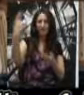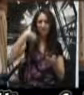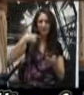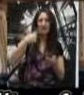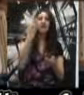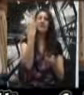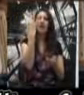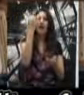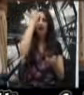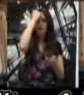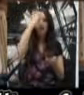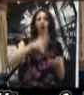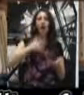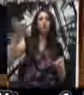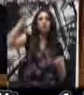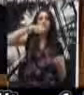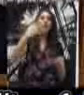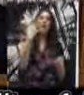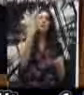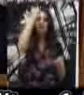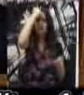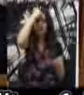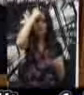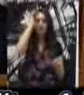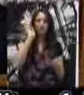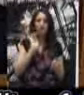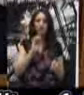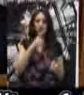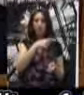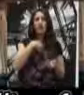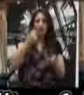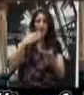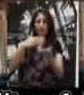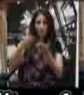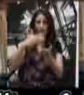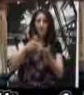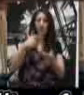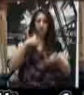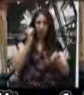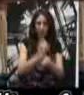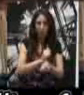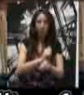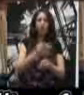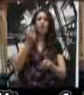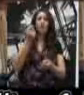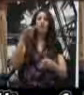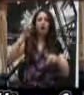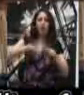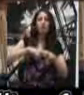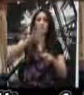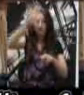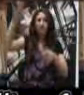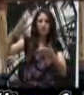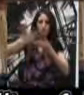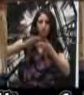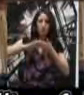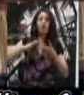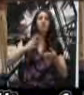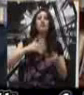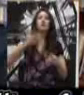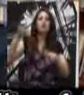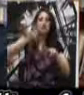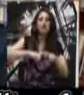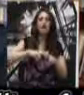3000 جنيه، طالبهم 5. كل ده غير اللي انت سددتيه؟ ده غير اللي انا اتحبست وغير اللي ولاد الحلال خلصوا لي برضك في